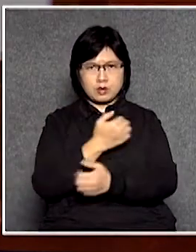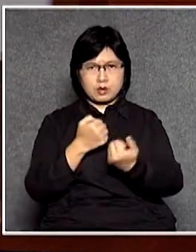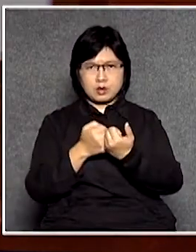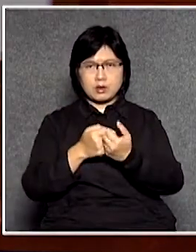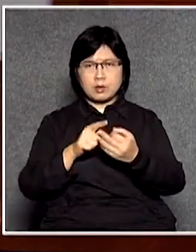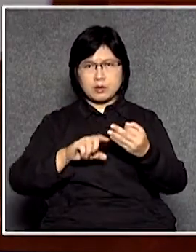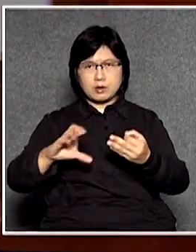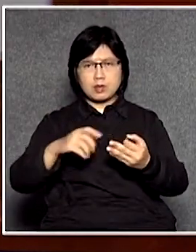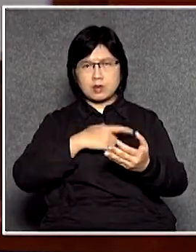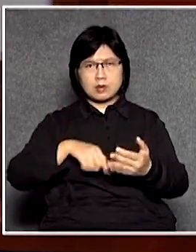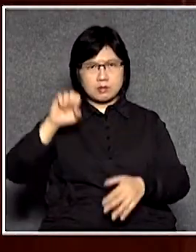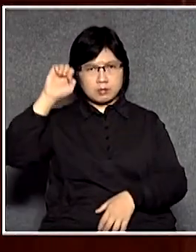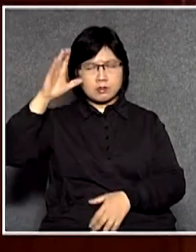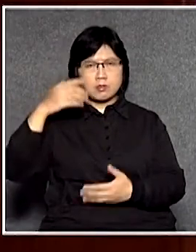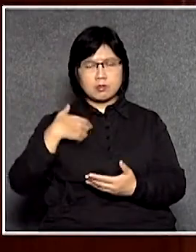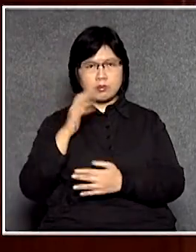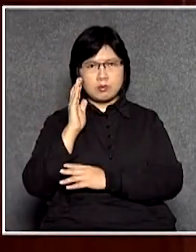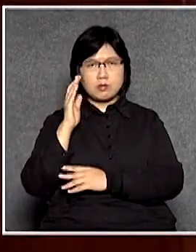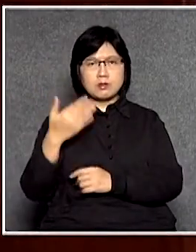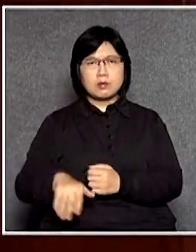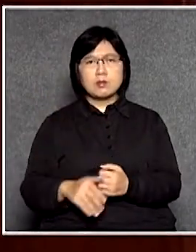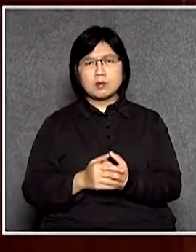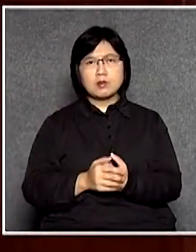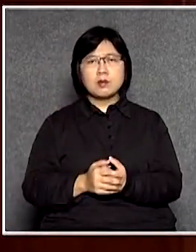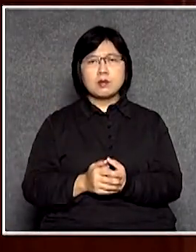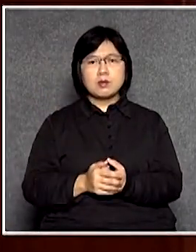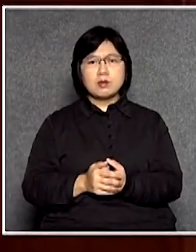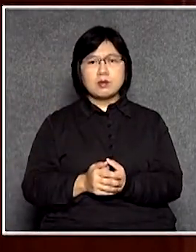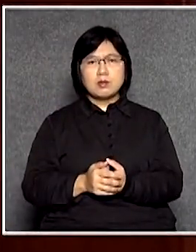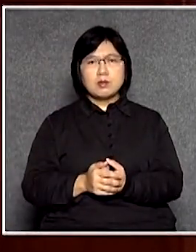婉娴议员的动议，仅此陈辞。 张国驹议员。